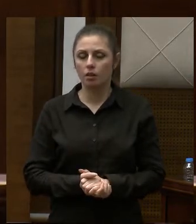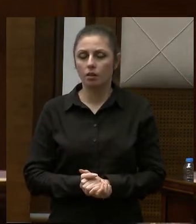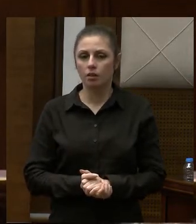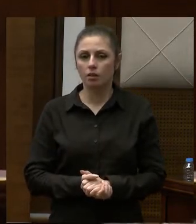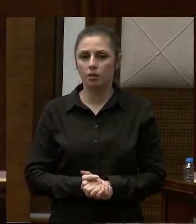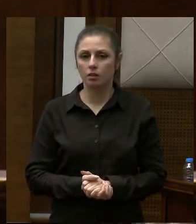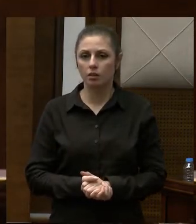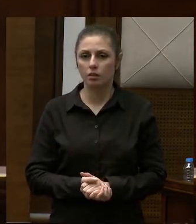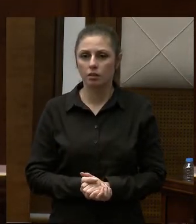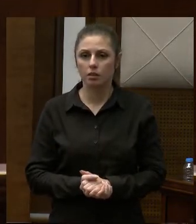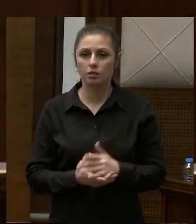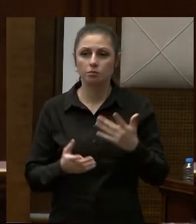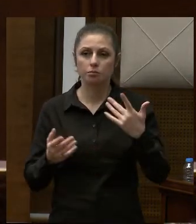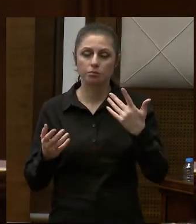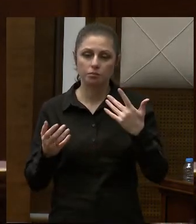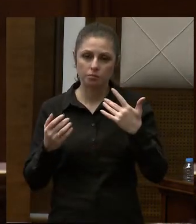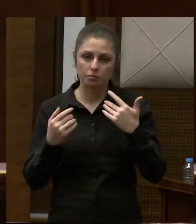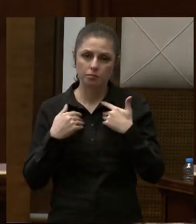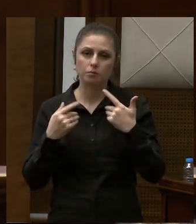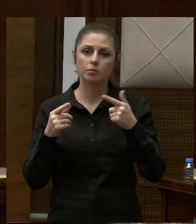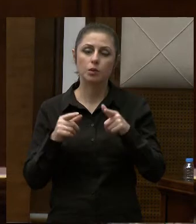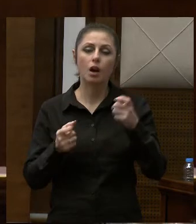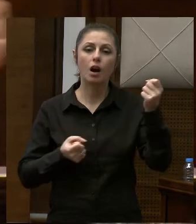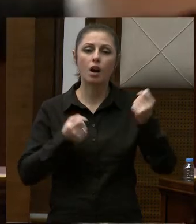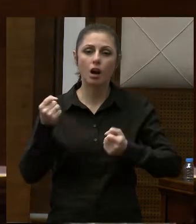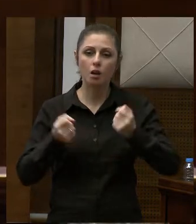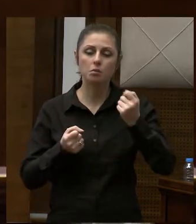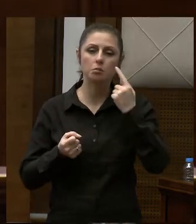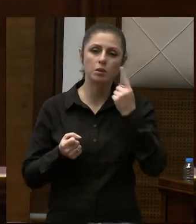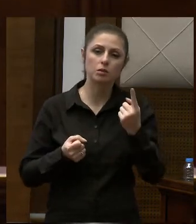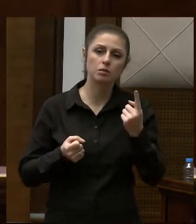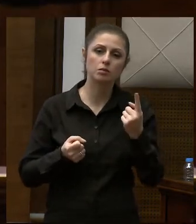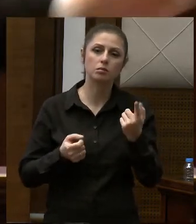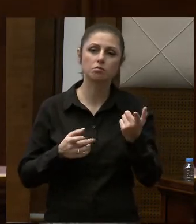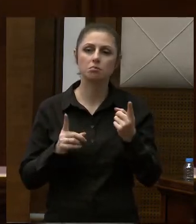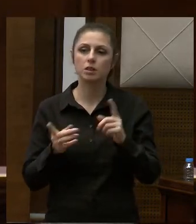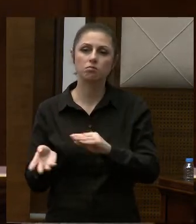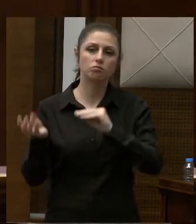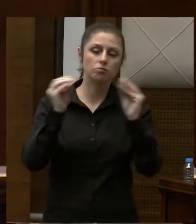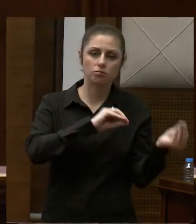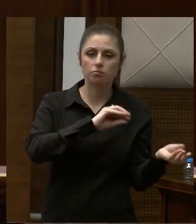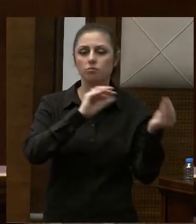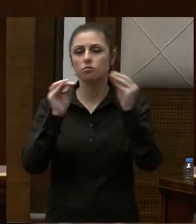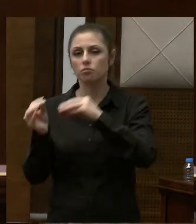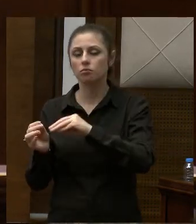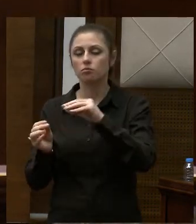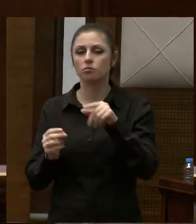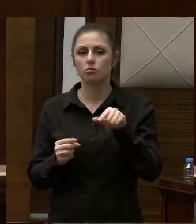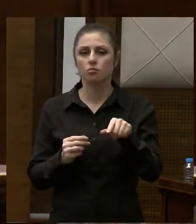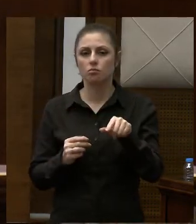Makine olsa makineyi çalıştıracağımız zaman kiralarız. Ama kamyon bir bakıyorsunuz bir de moloz dökmüşler. Bir yerden bir